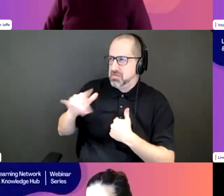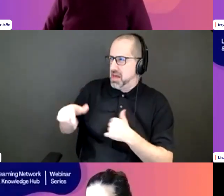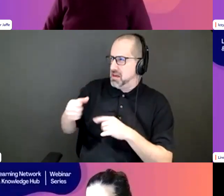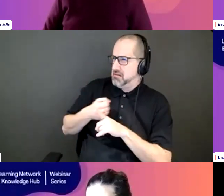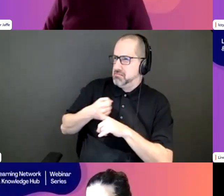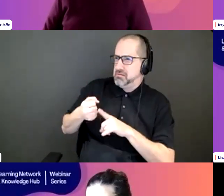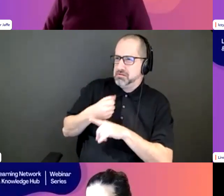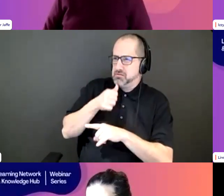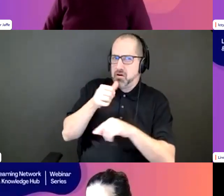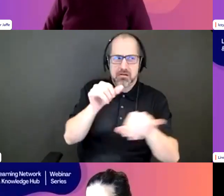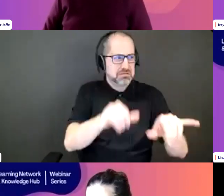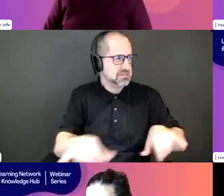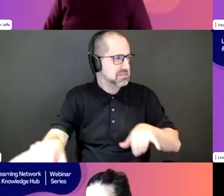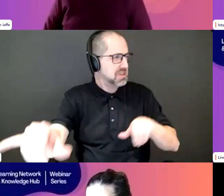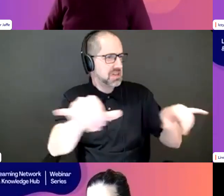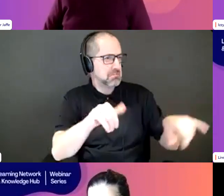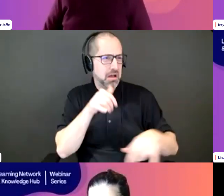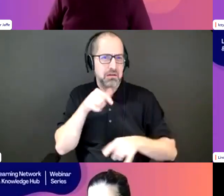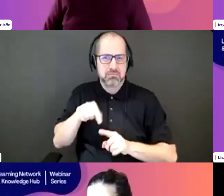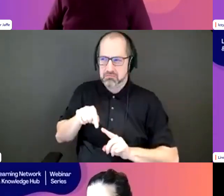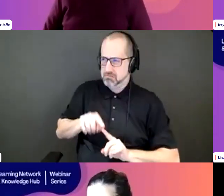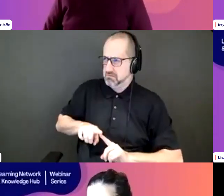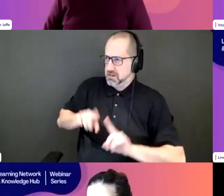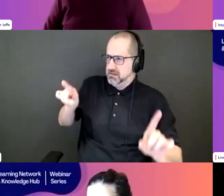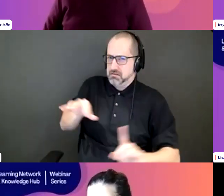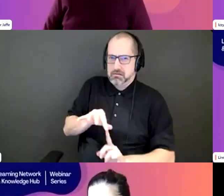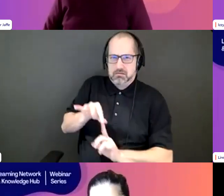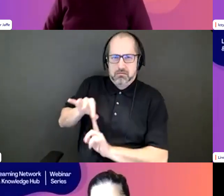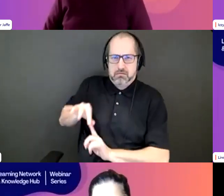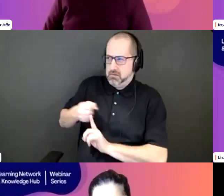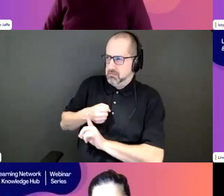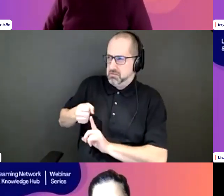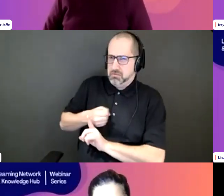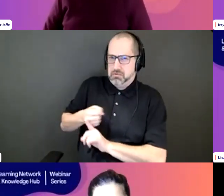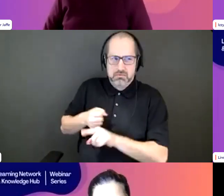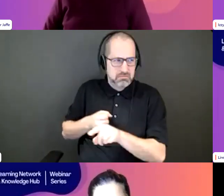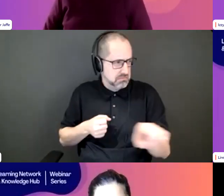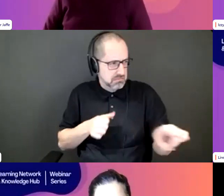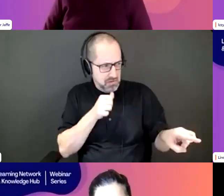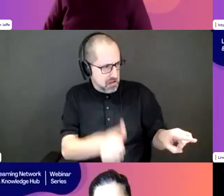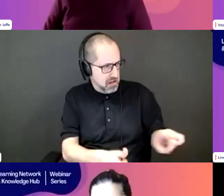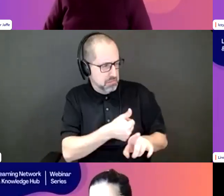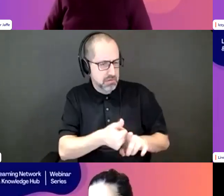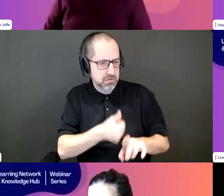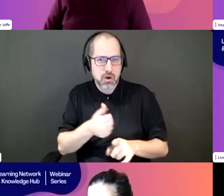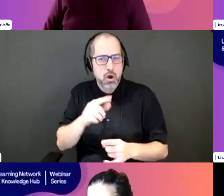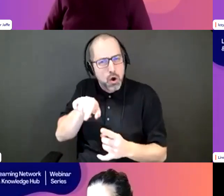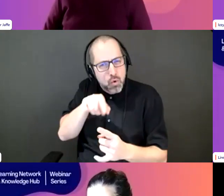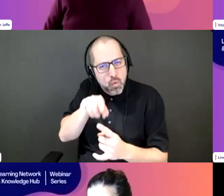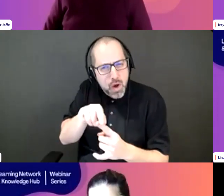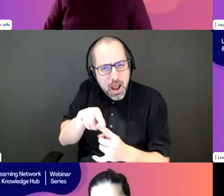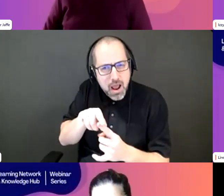normal ou typique ou sain et combien ça a pris de temps pour comprendre que vous